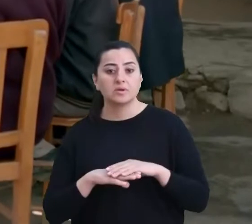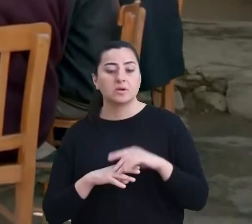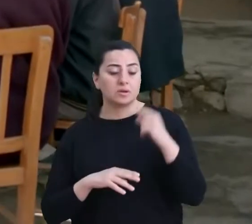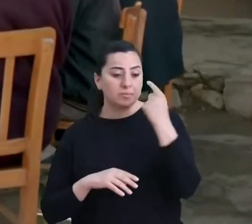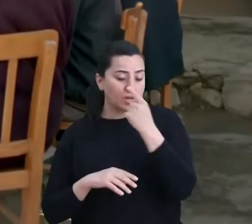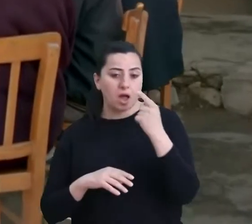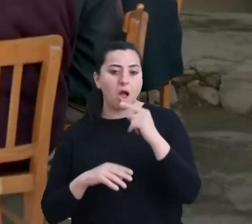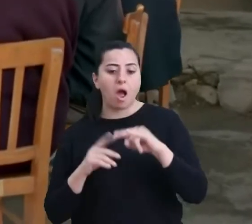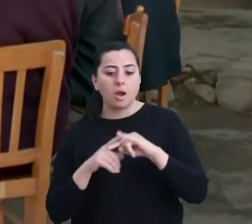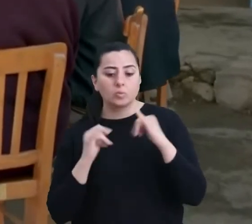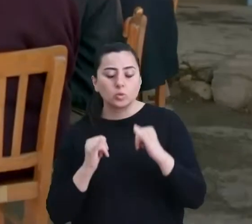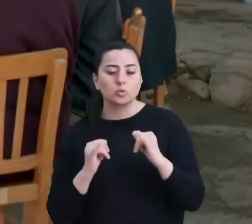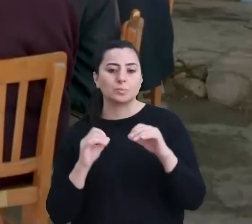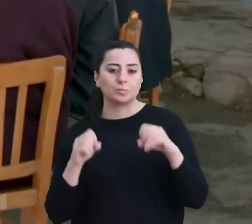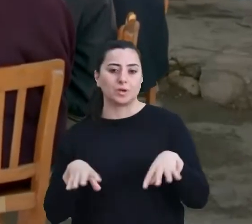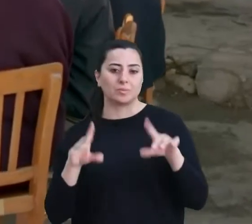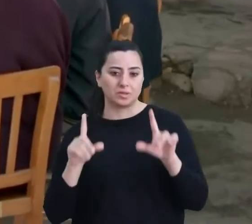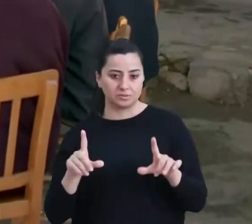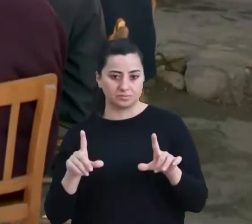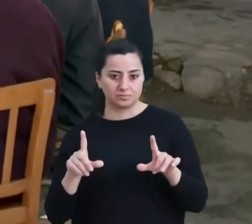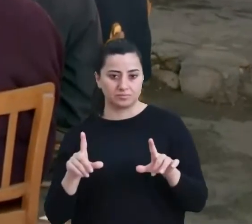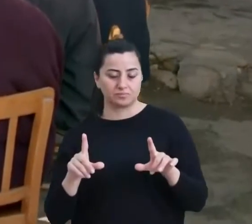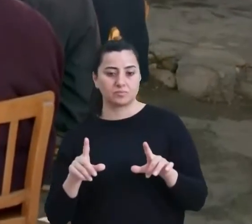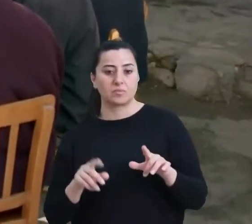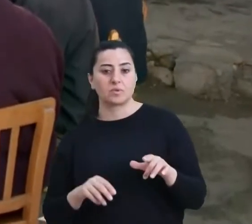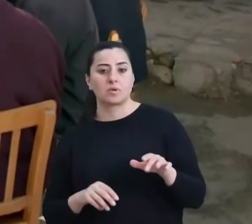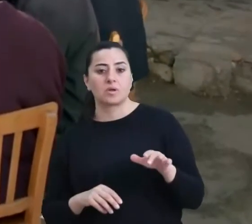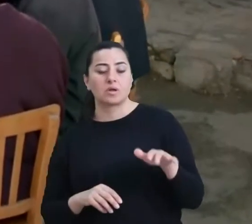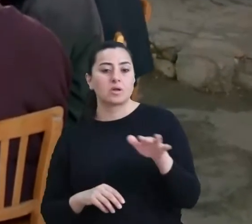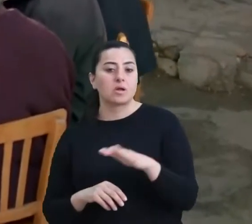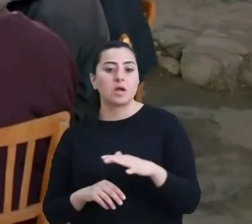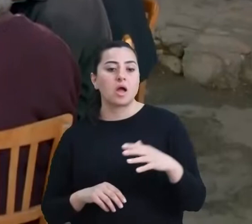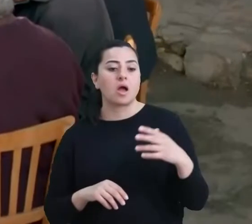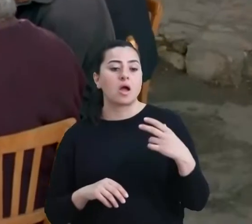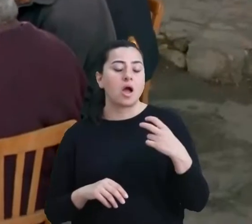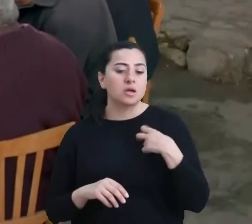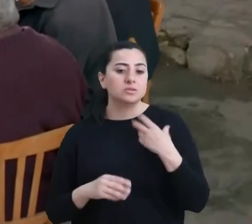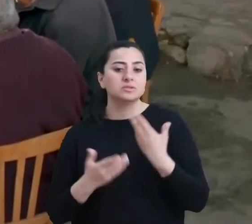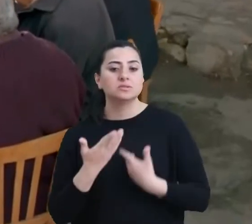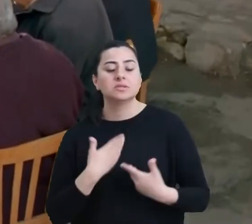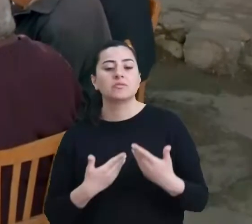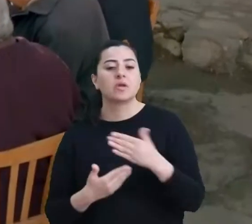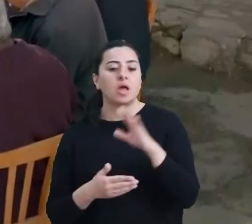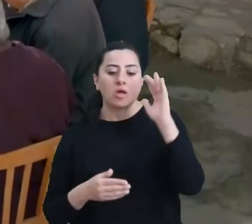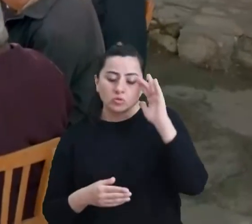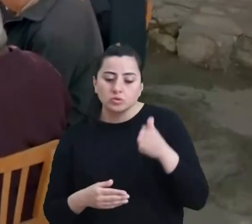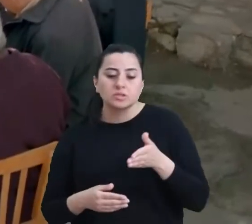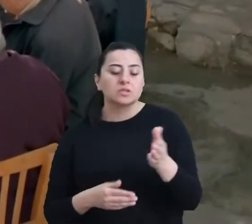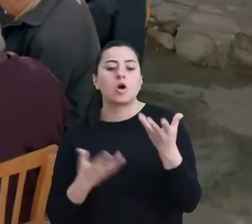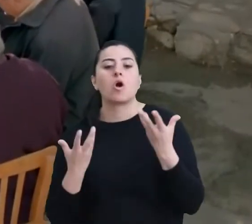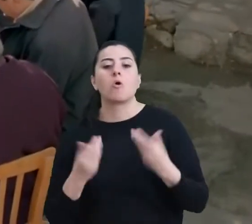Bakışını haramdan kollayacak. Hoca kahvede köylülerle sohbette. Öyle beşeri aşklara, sevgilere kendini